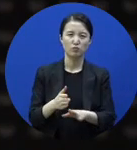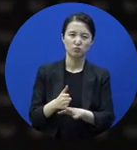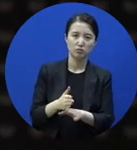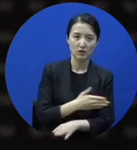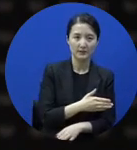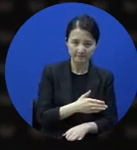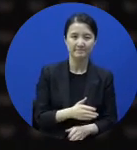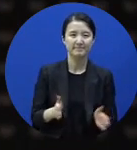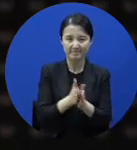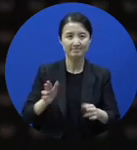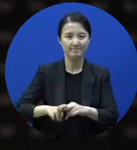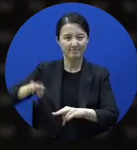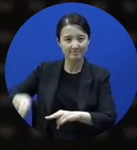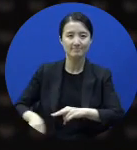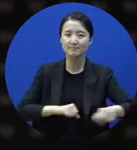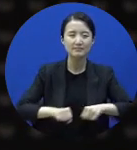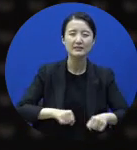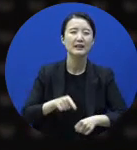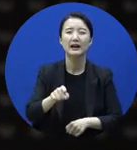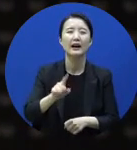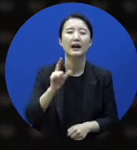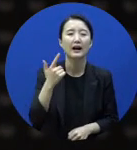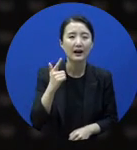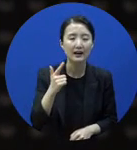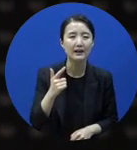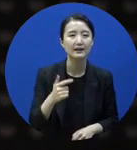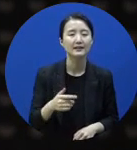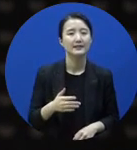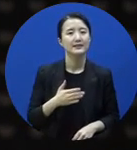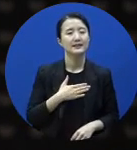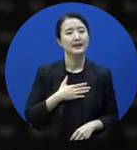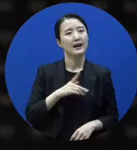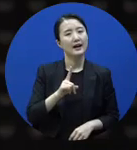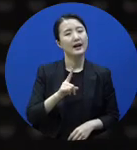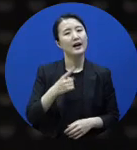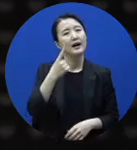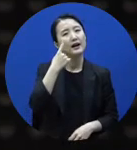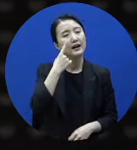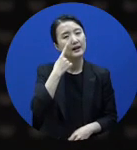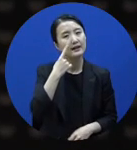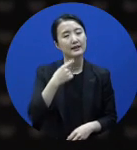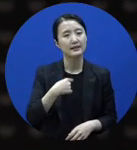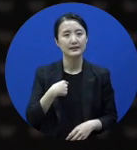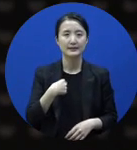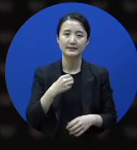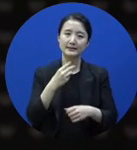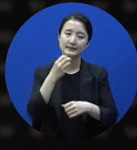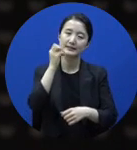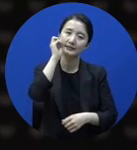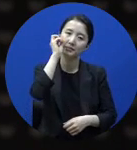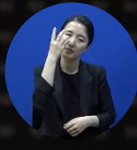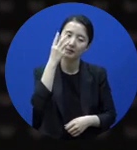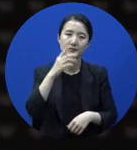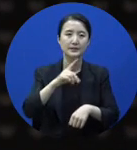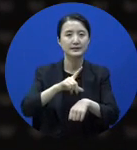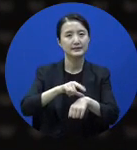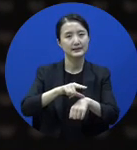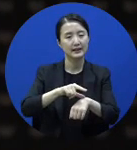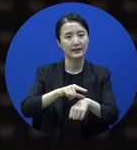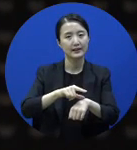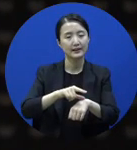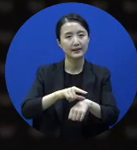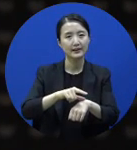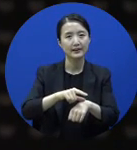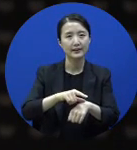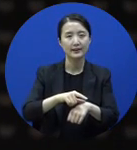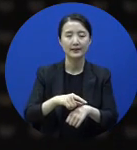것이 아니라 뭔가 한번 그 1년이라고 하면 한 3개월 정도를 한번 좀 시간을 좀 먼저 내보자. 어떻게 해야 될지.